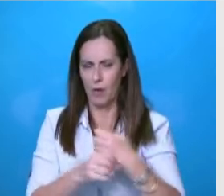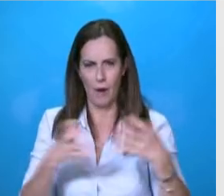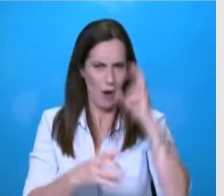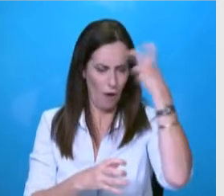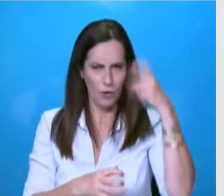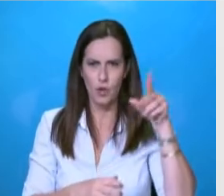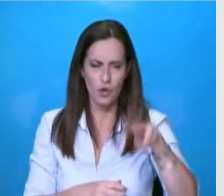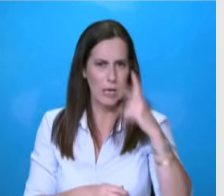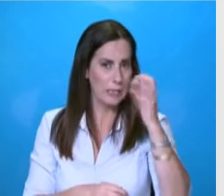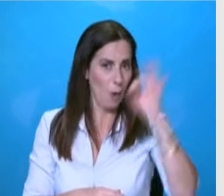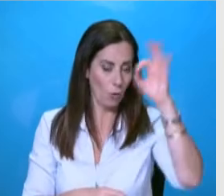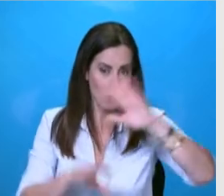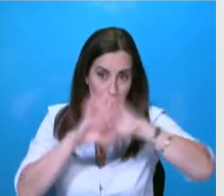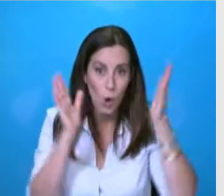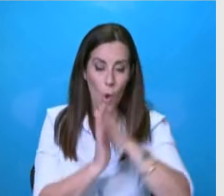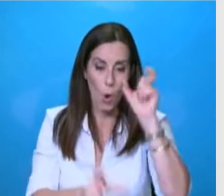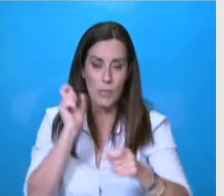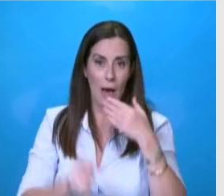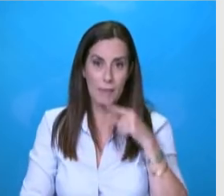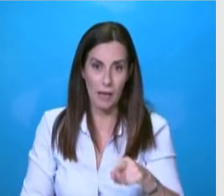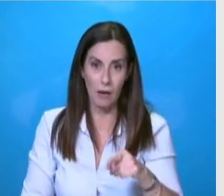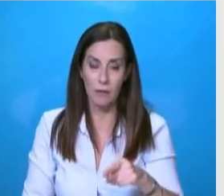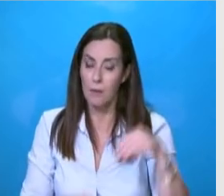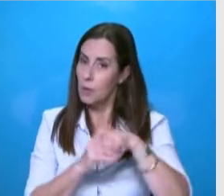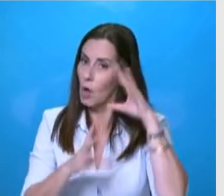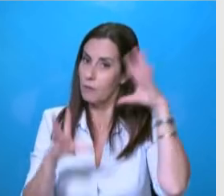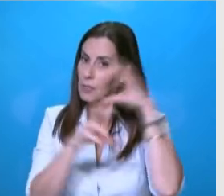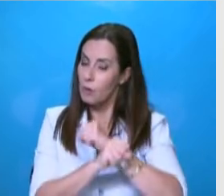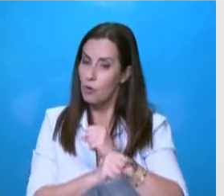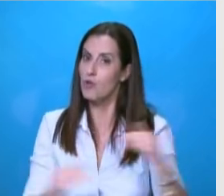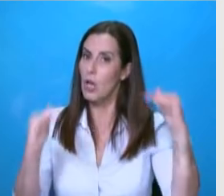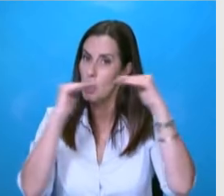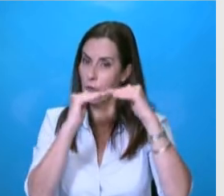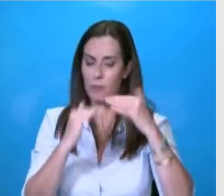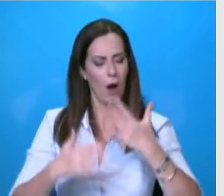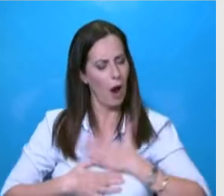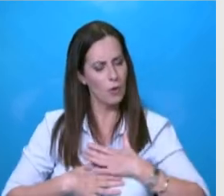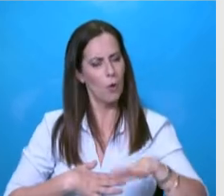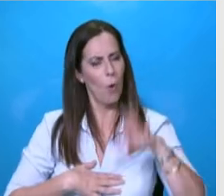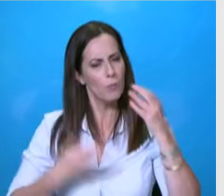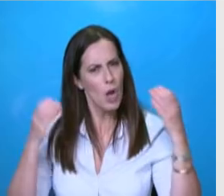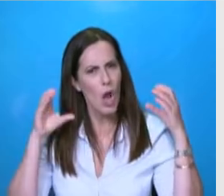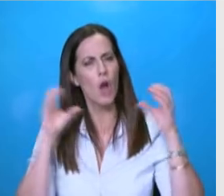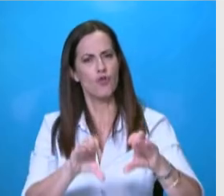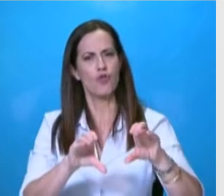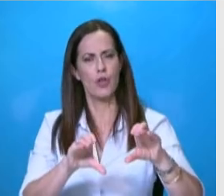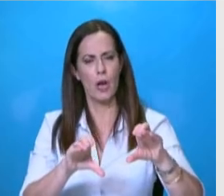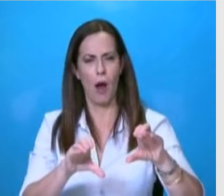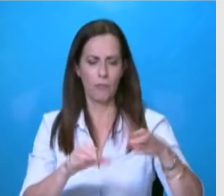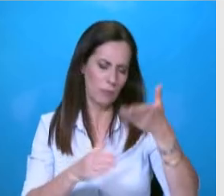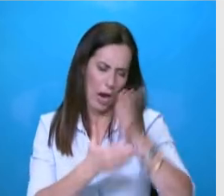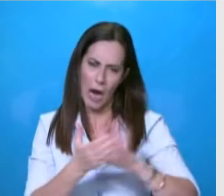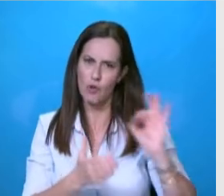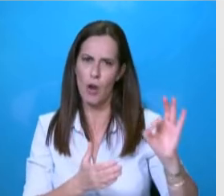מונה כ-20% מכלל הציבור בישראל, ומתוך תפיסת עולם של שוויון אנחנו בוחרים להשקיע את משאבי הקמפיין על פי חלקם